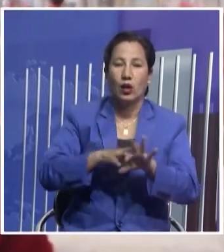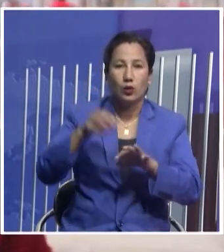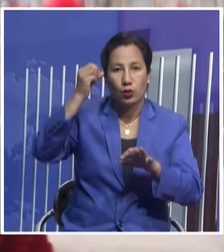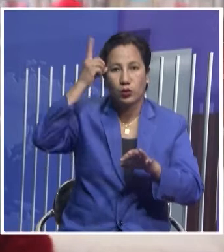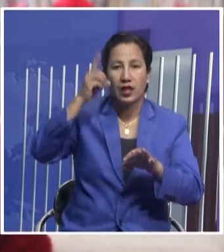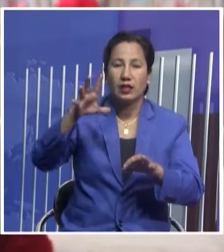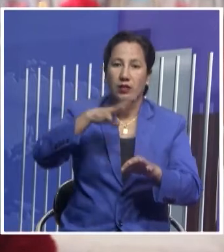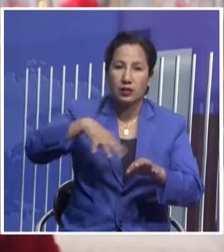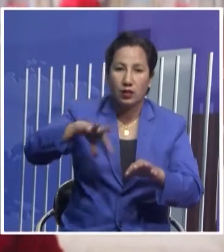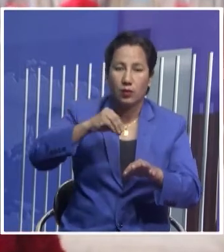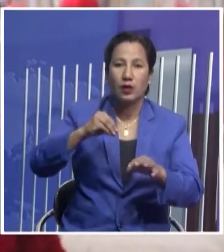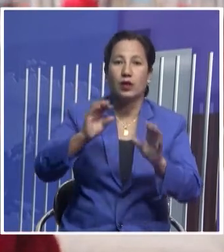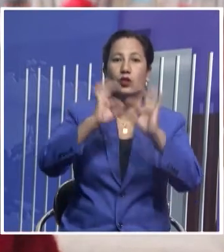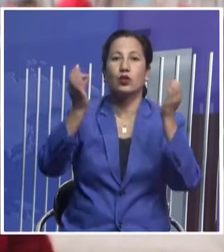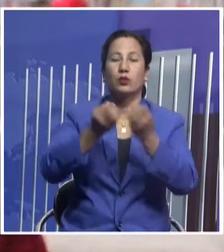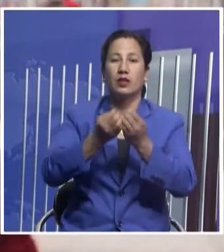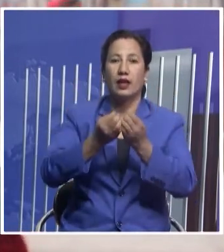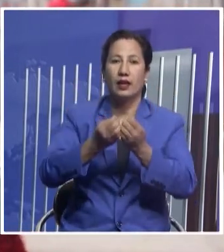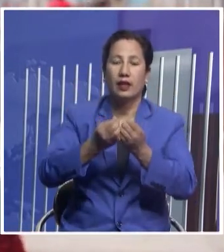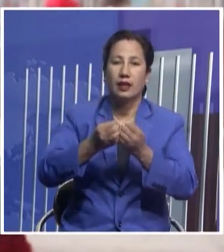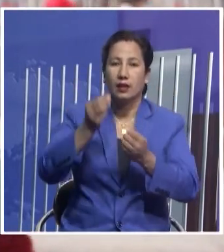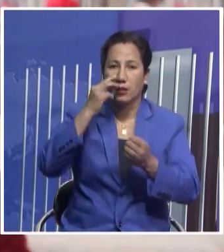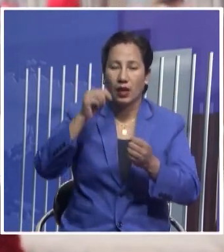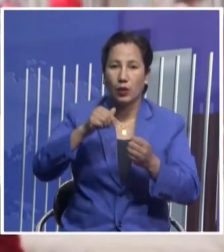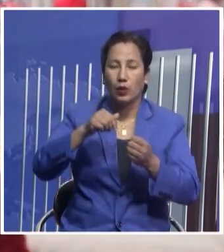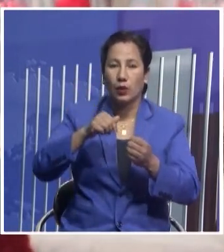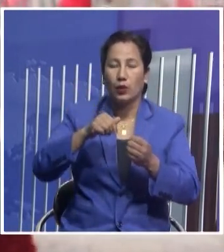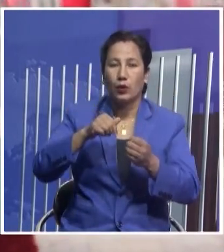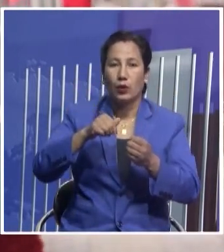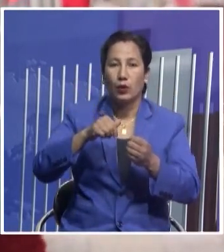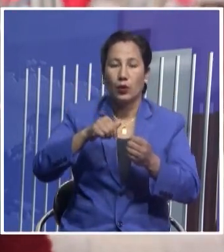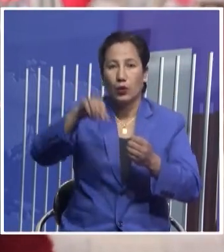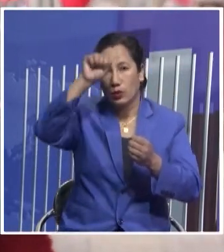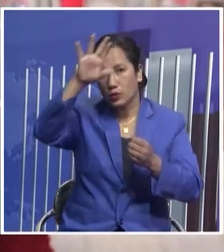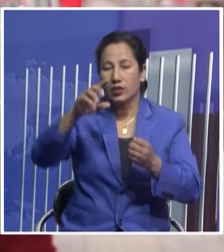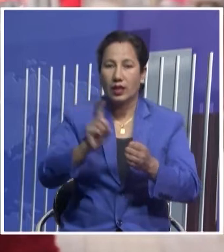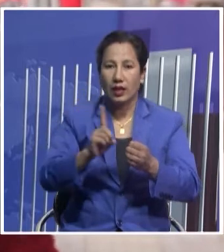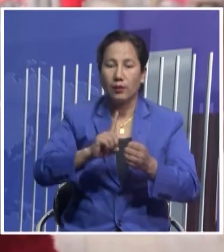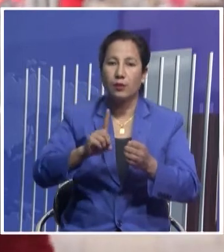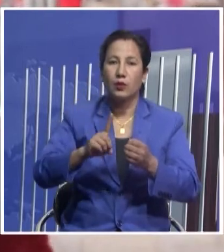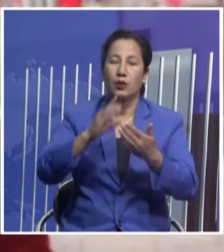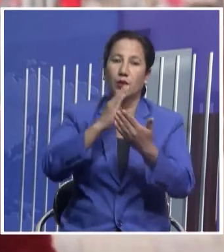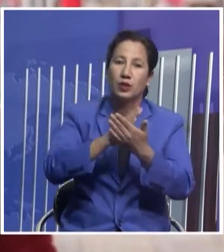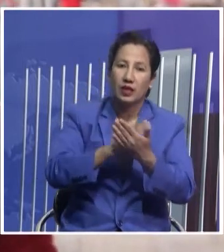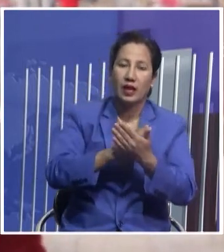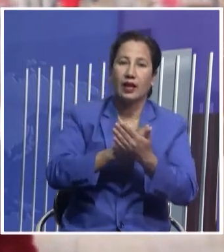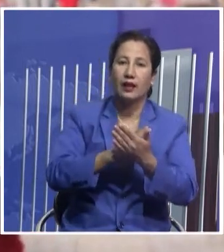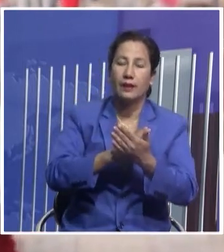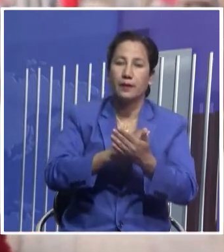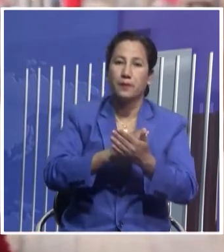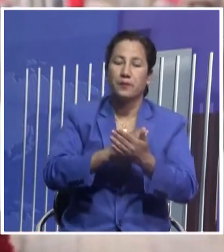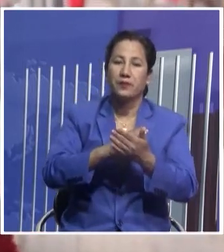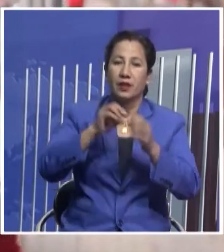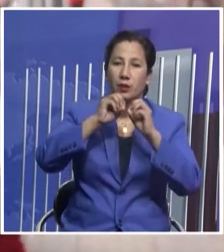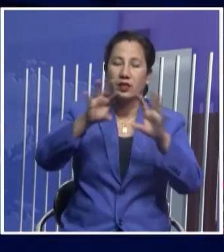सबै जनसमुदायमा यो सन्देश राम्रो तरिकाले प्रचार प्रसार गर्ने ज्यादा राम्रो